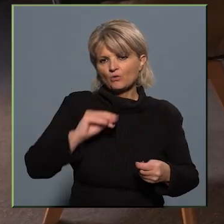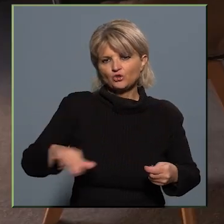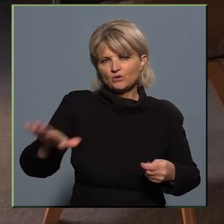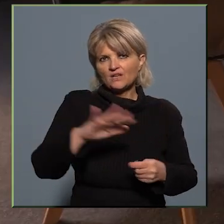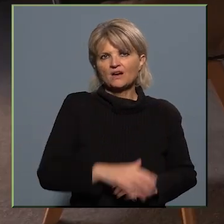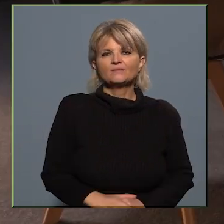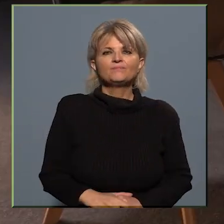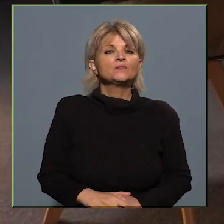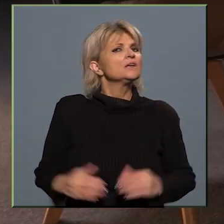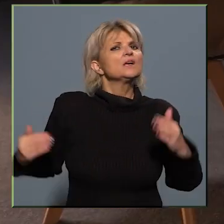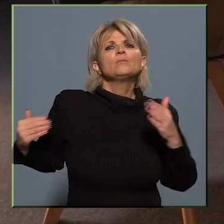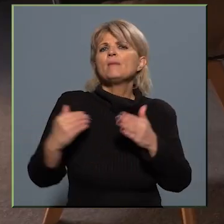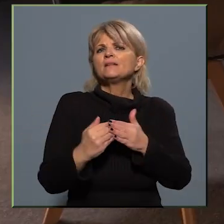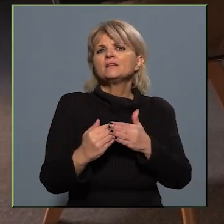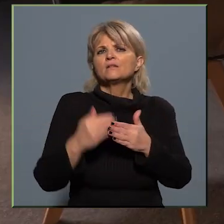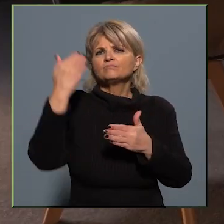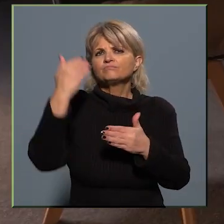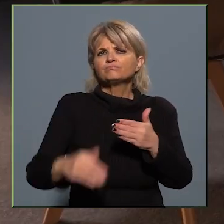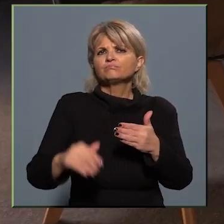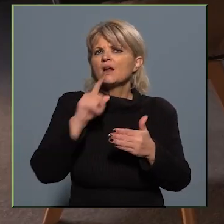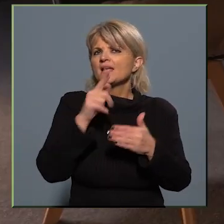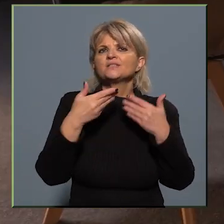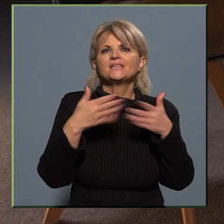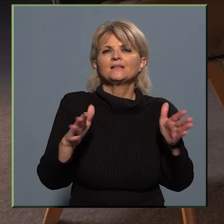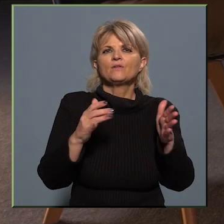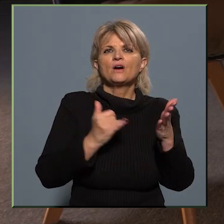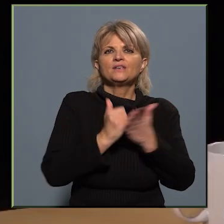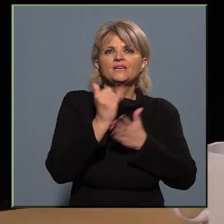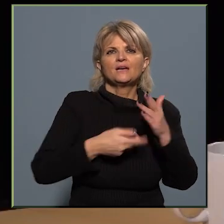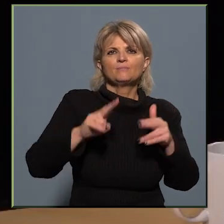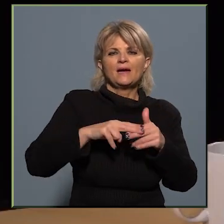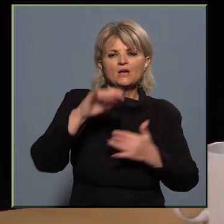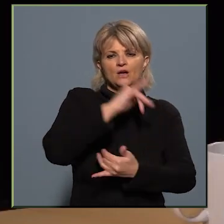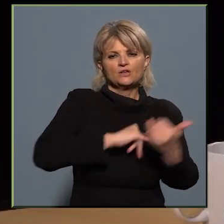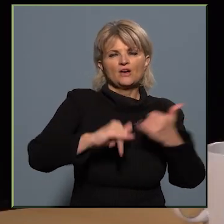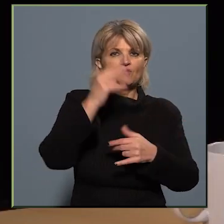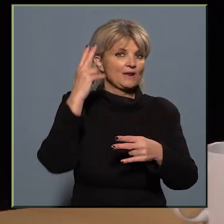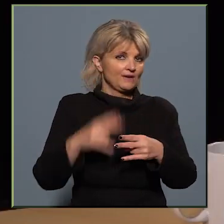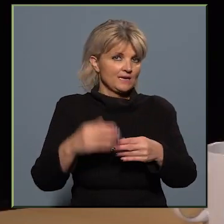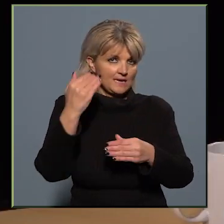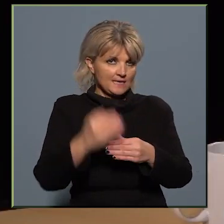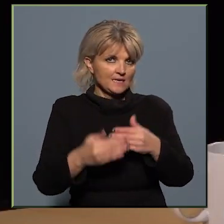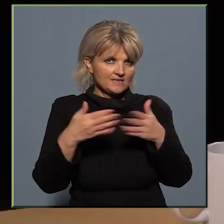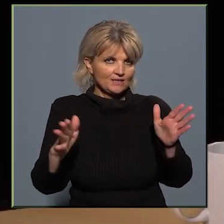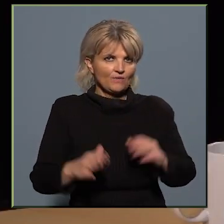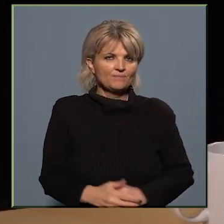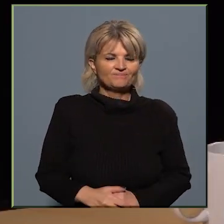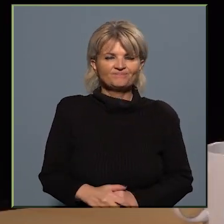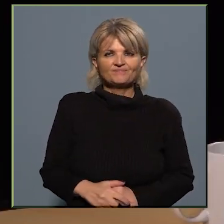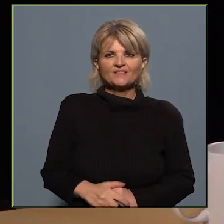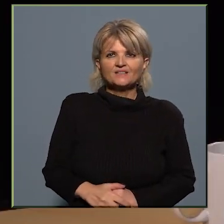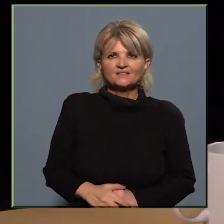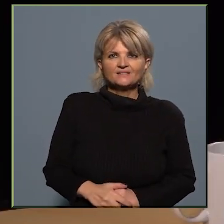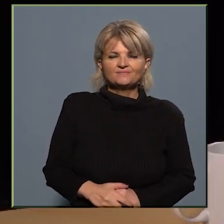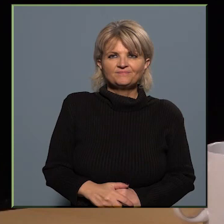lesz nyitva a jégpálya? Január végéig tervezzük, így szólt a beszerzés. Majd kicsit szomorúak leszünk,